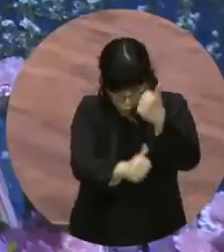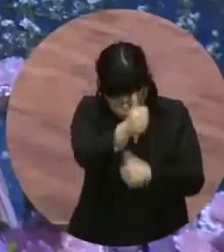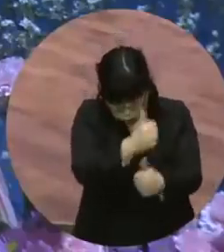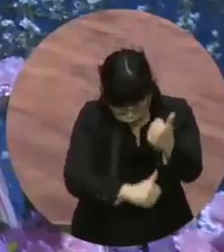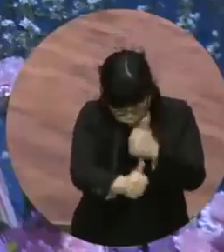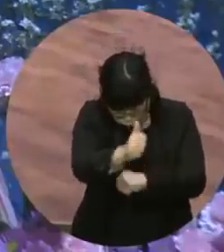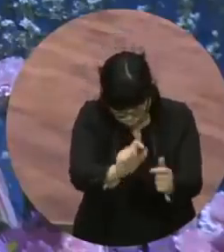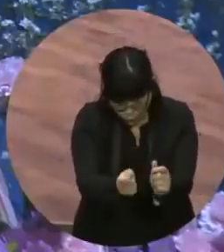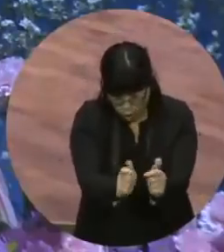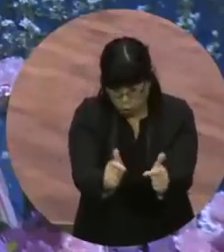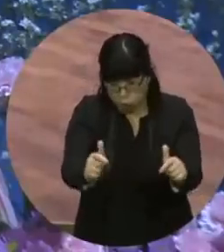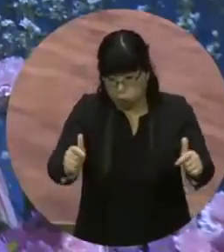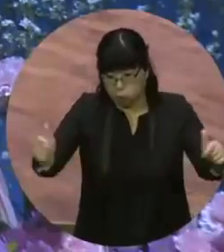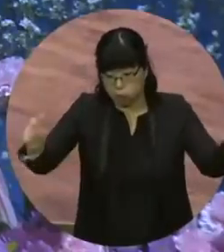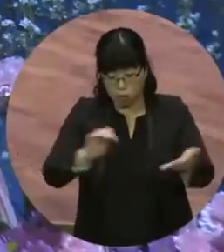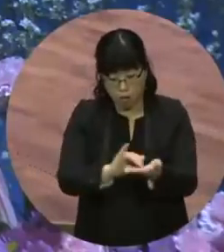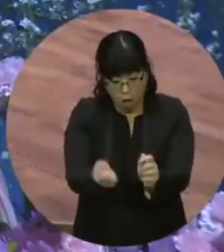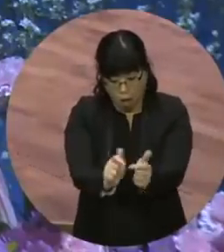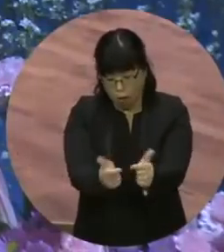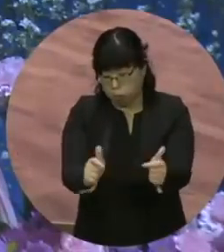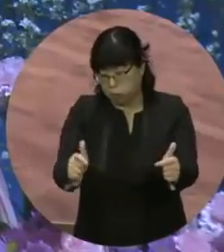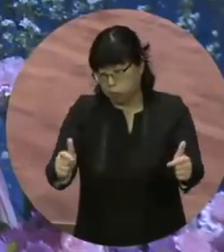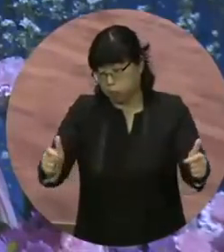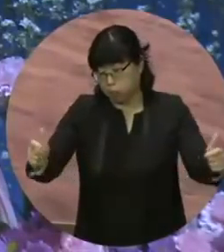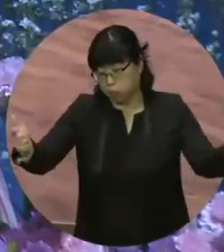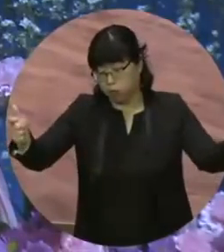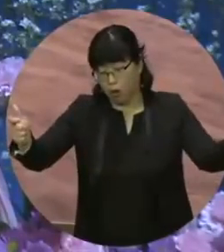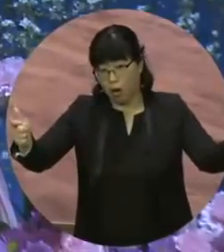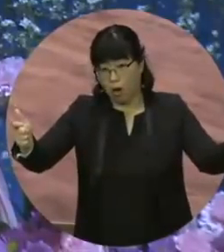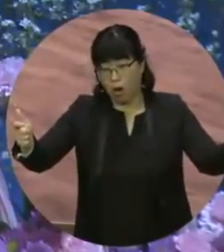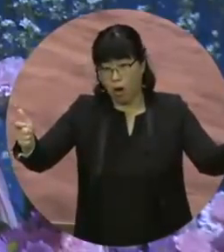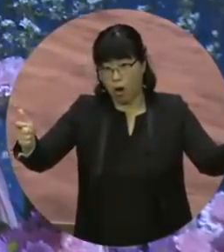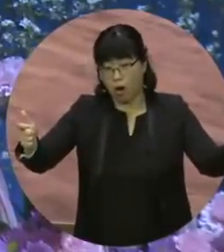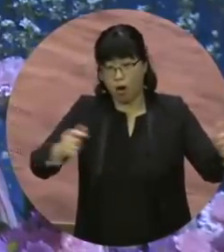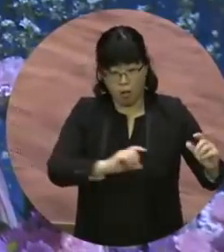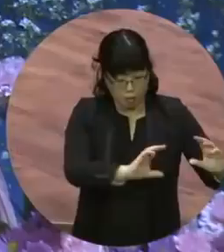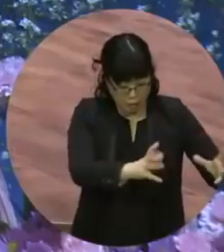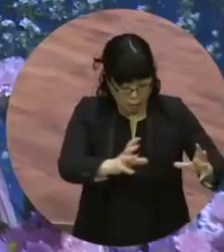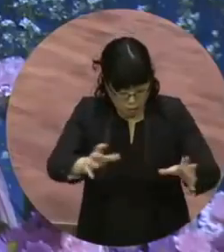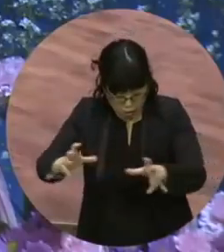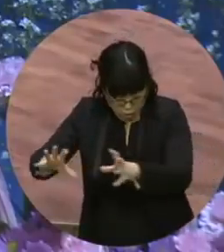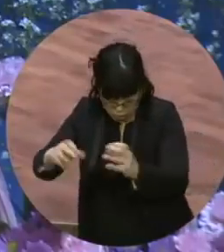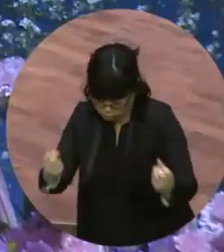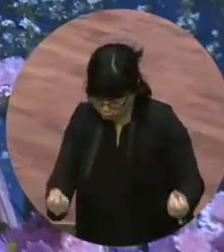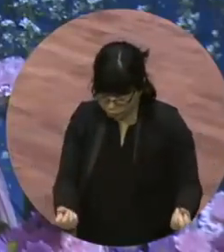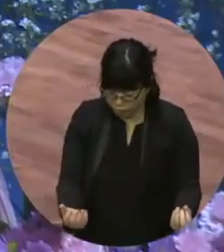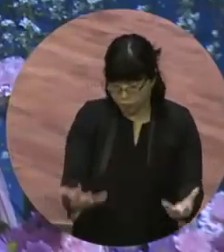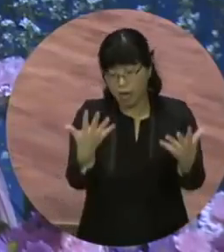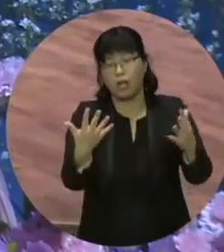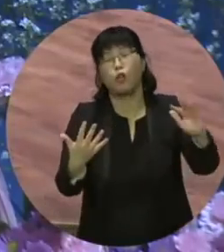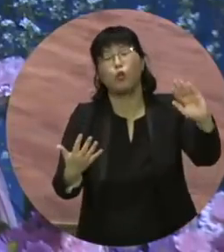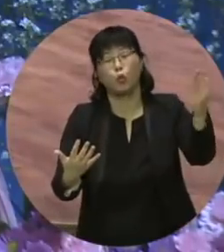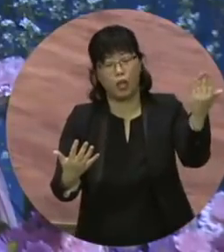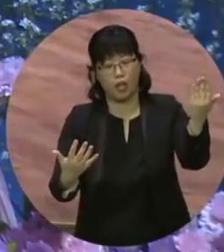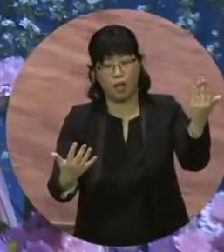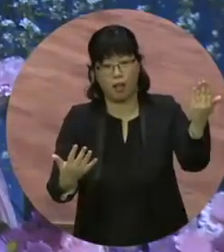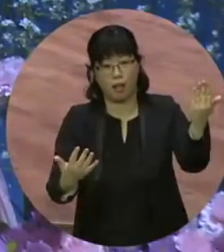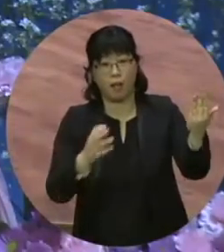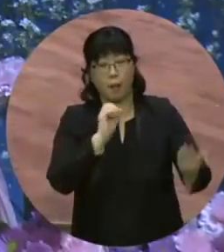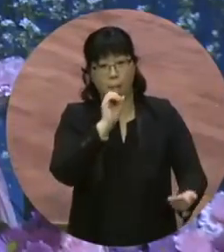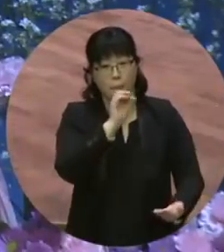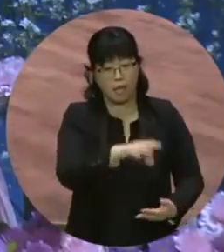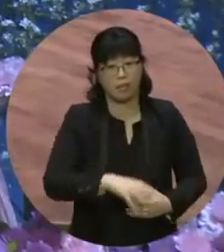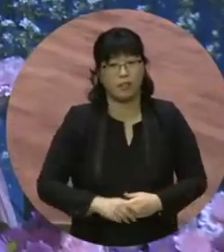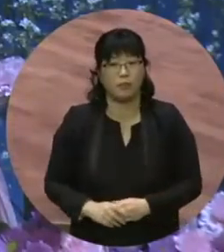내가 하겠다. 내가 내 언약을 너와 너 및 너 대대 후손 사이에 세워서 영원한